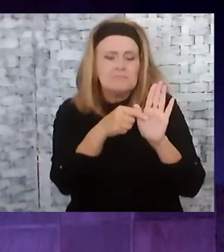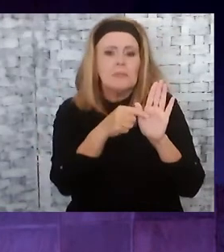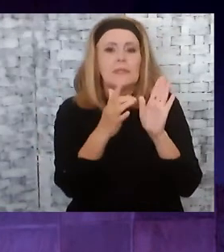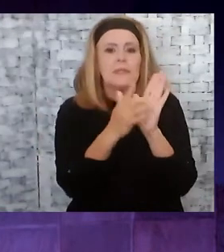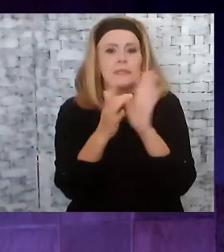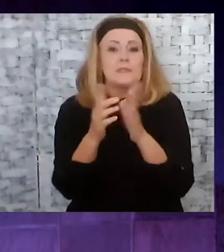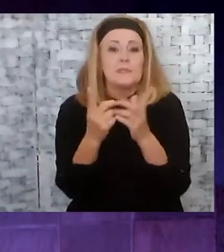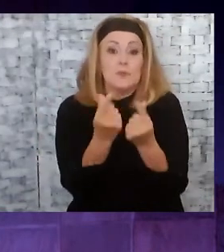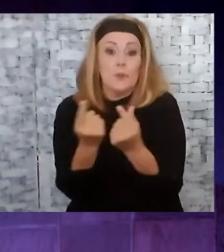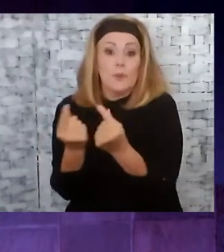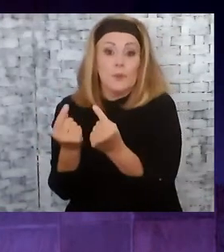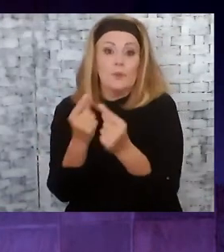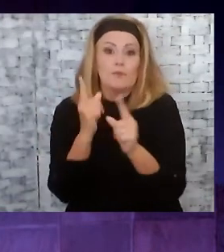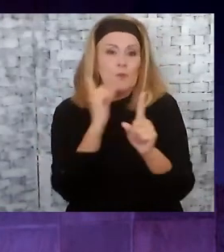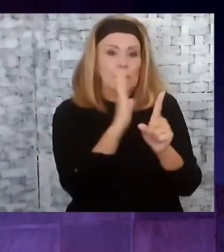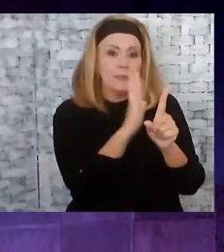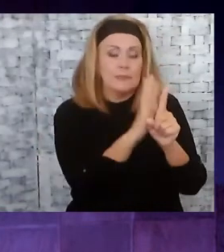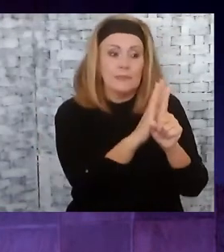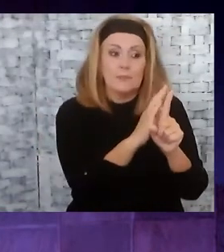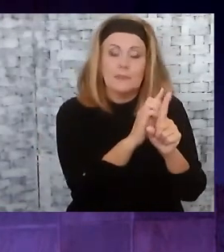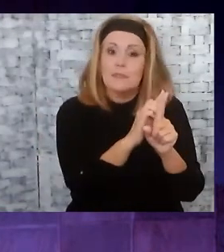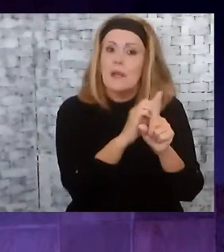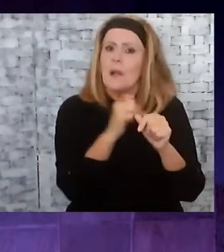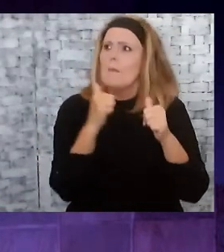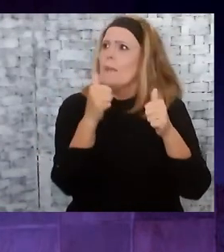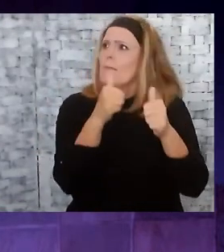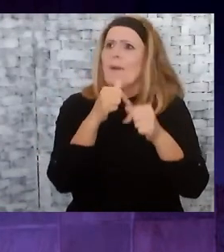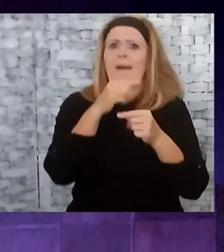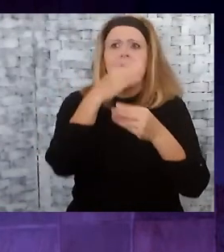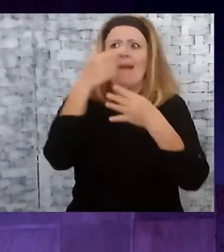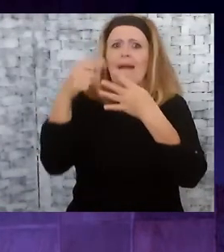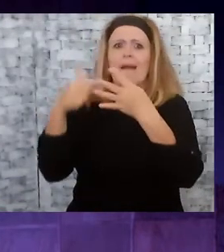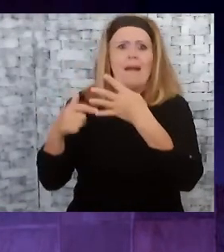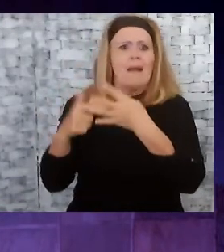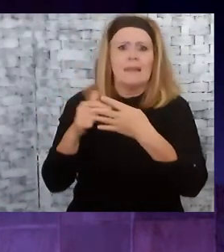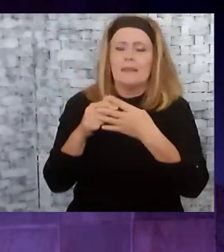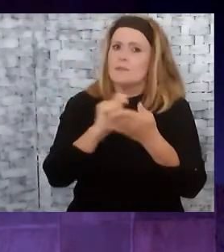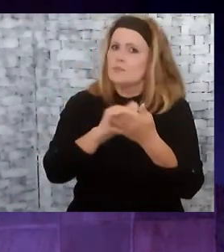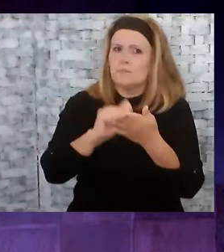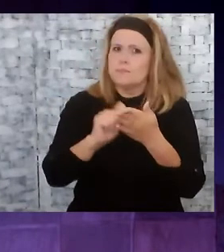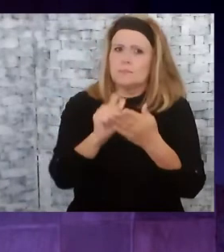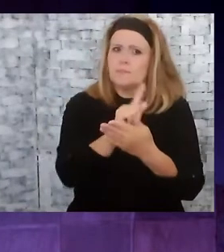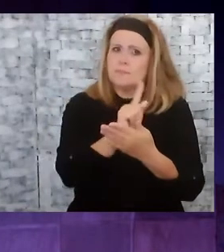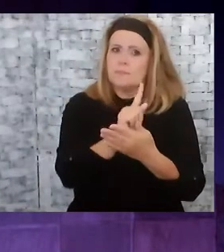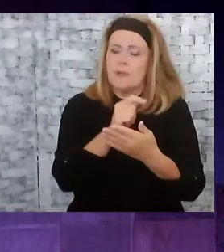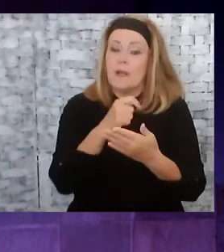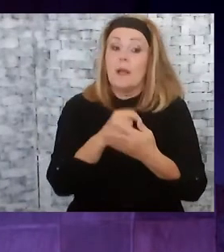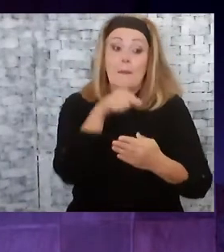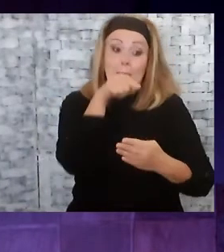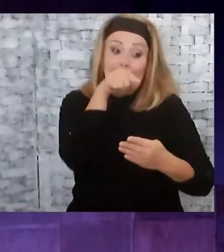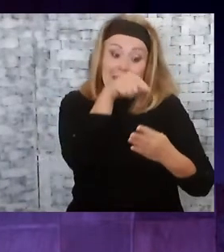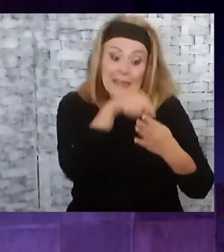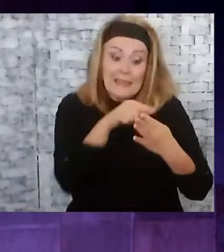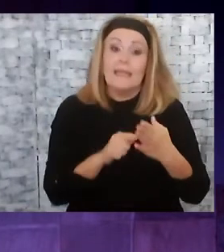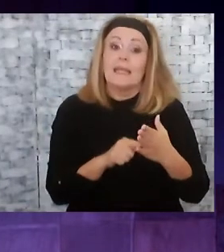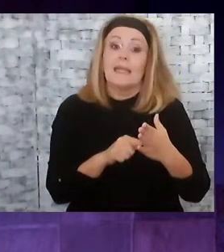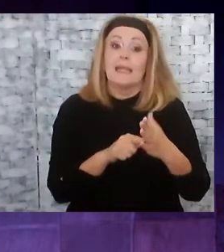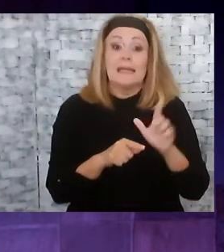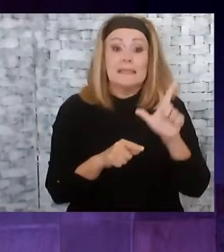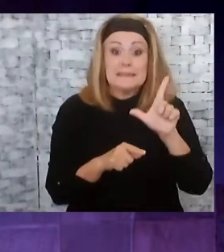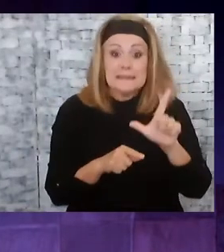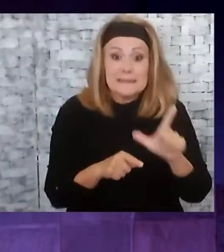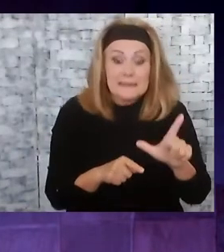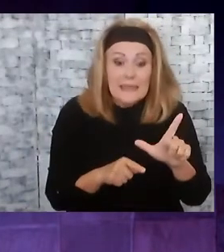disciples, wat in hierdie boek nie beskrywe is nie. Maar hierdie tekens is beskrywe dat jylle kan